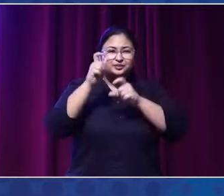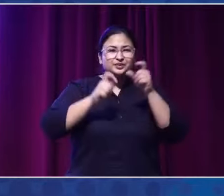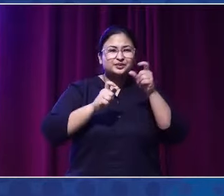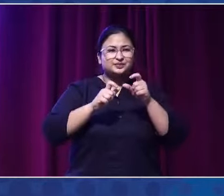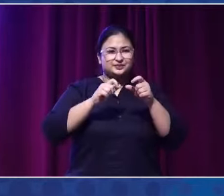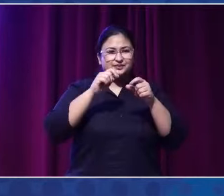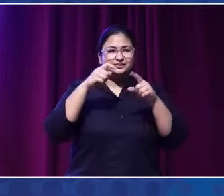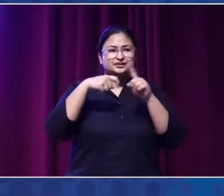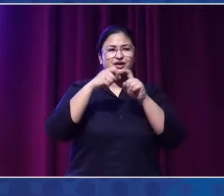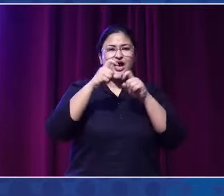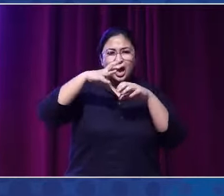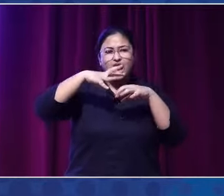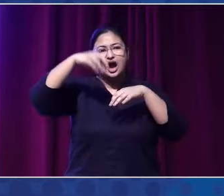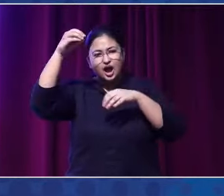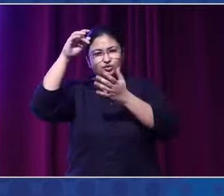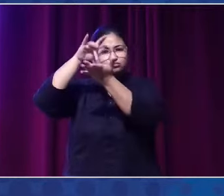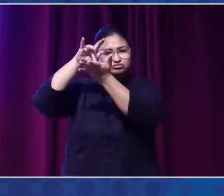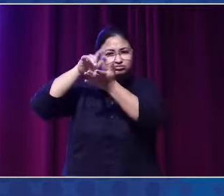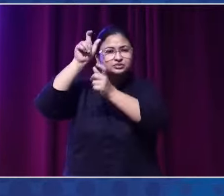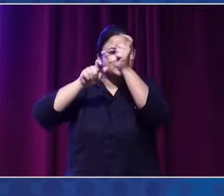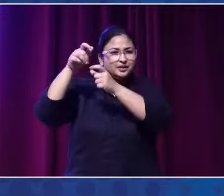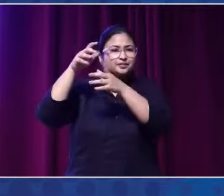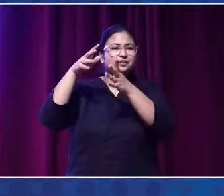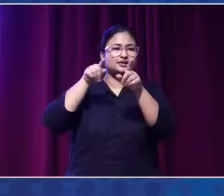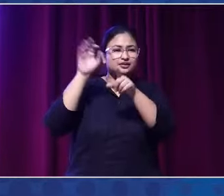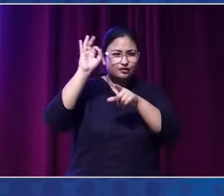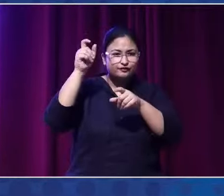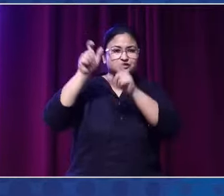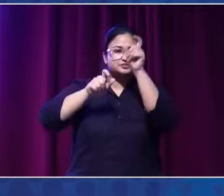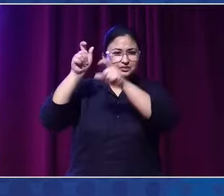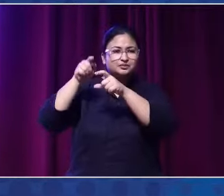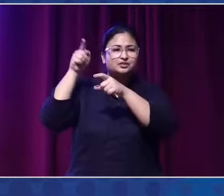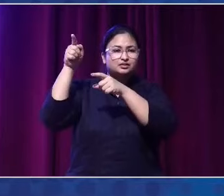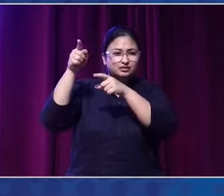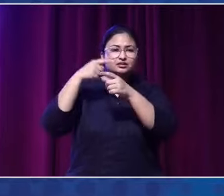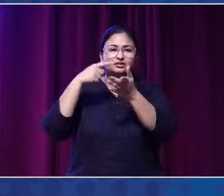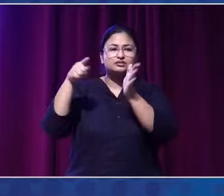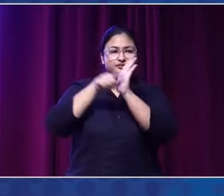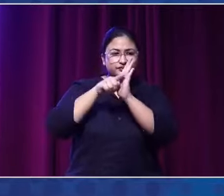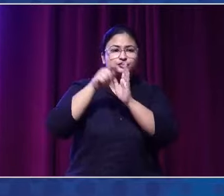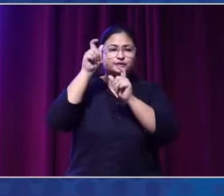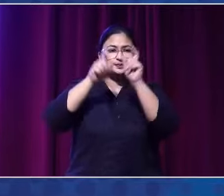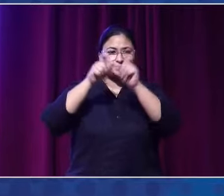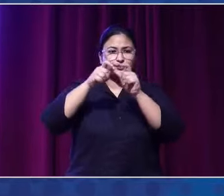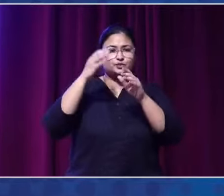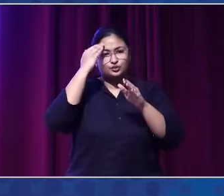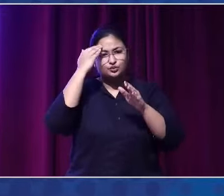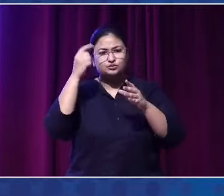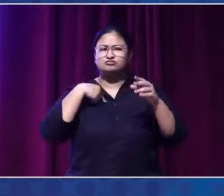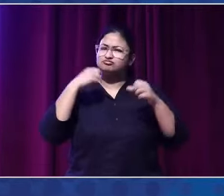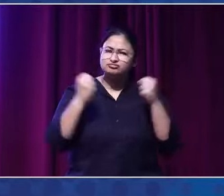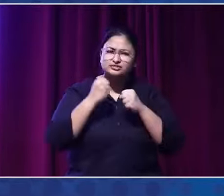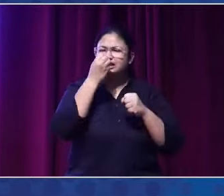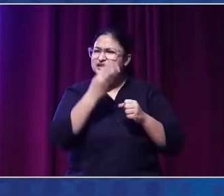the process of gazetted officers attestation and allowed self attestation. Jitna easy kar sakte the utna kiya.